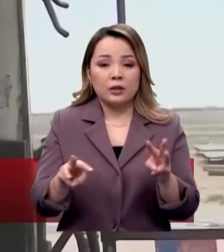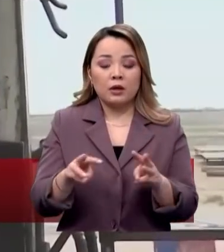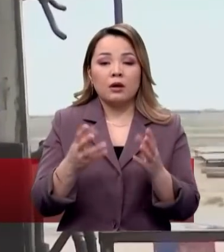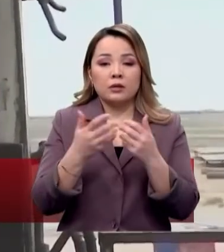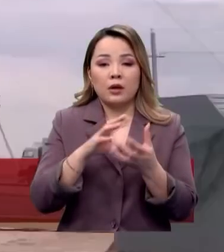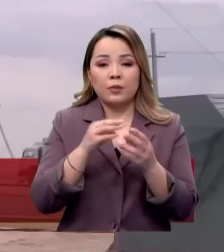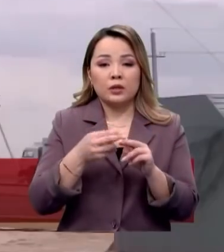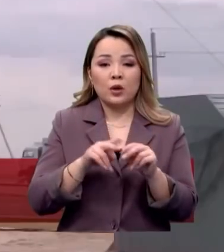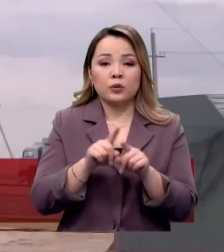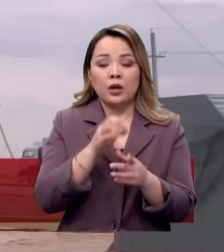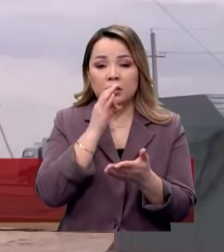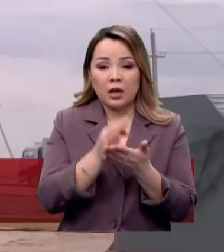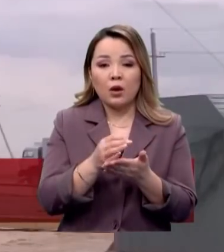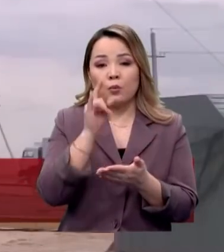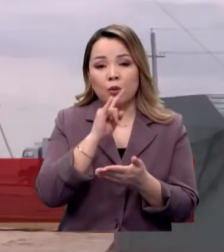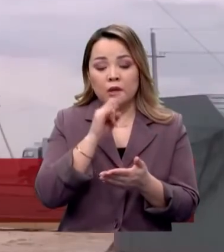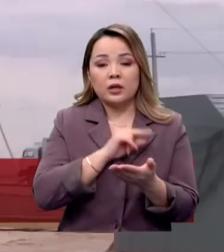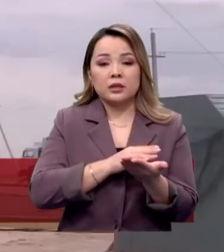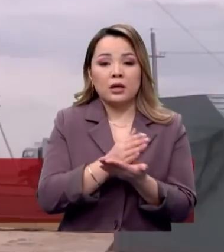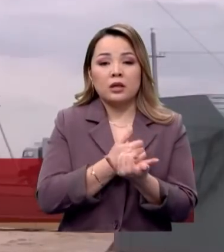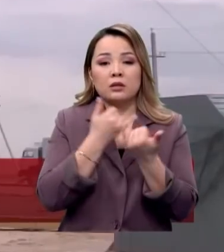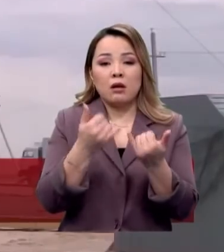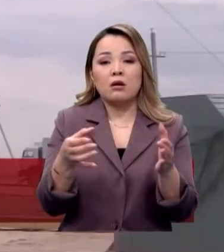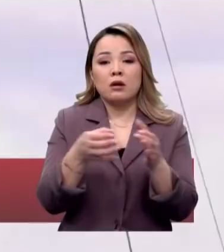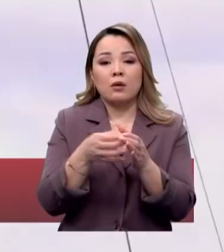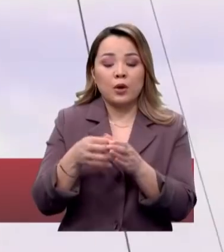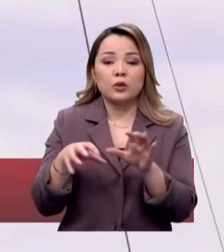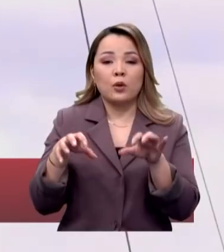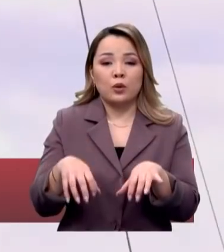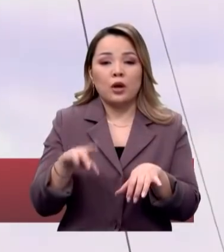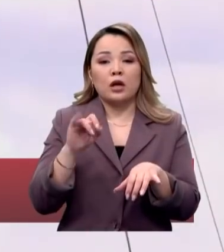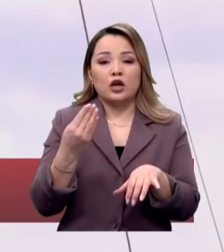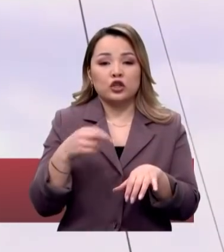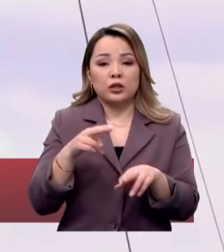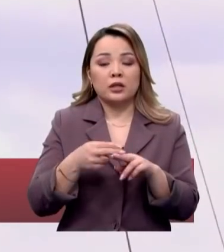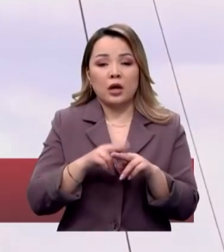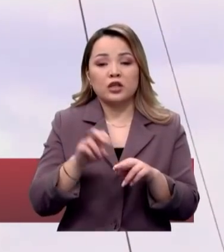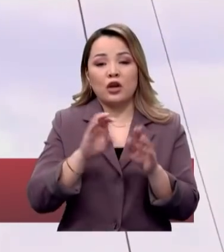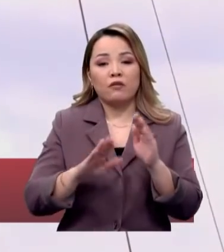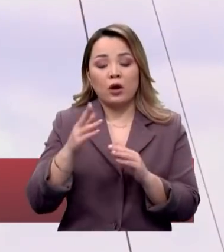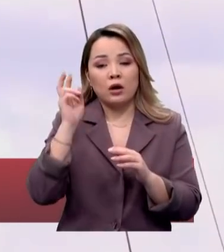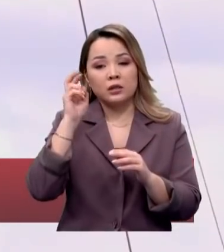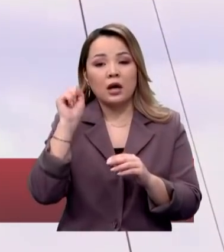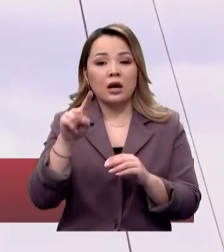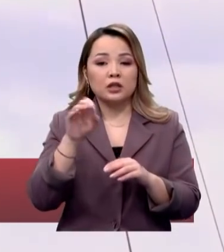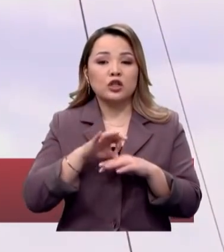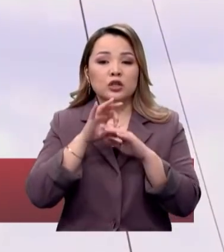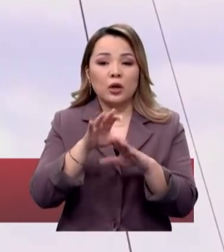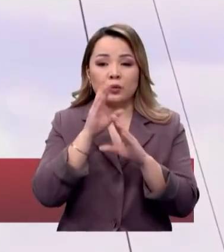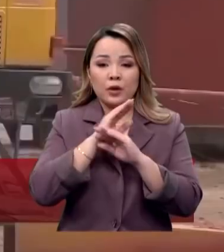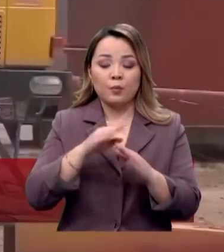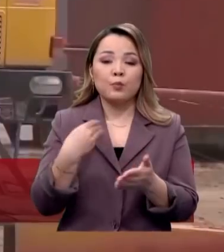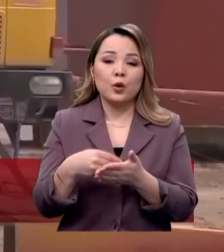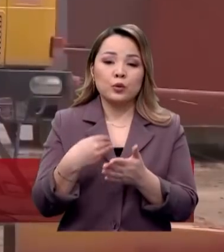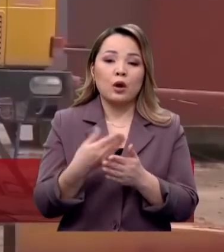Әліптің артын бағайық деп отырғанда мұнай сервистік компаниялар одағының төрағасы Рашид Жақсылықов Еуропаға қара алтынды уақытылы жеткізбесек